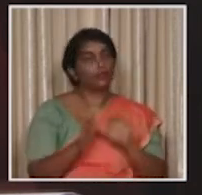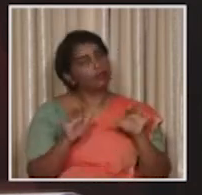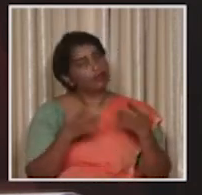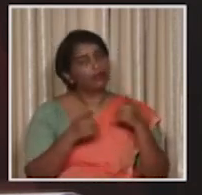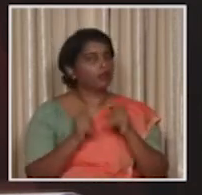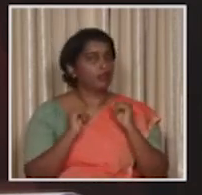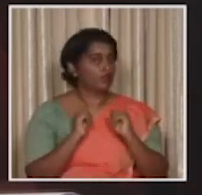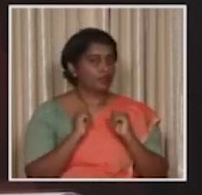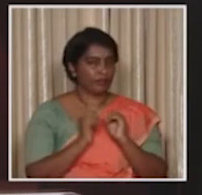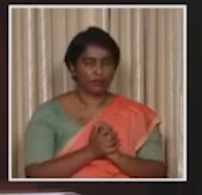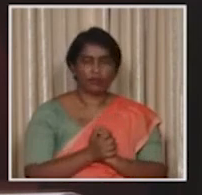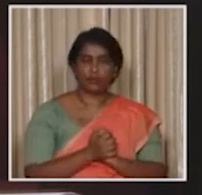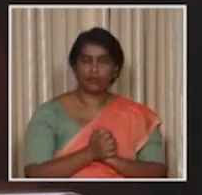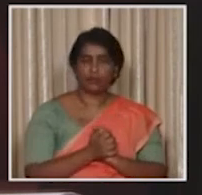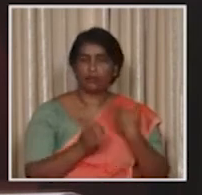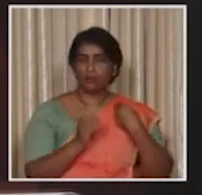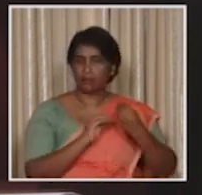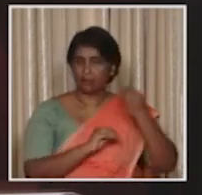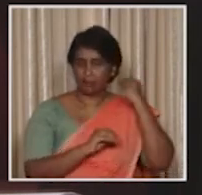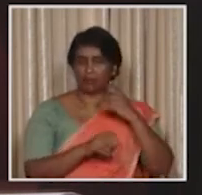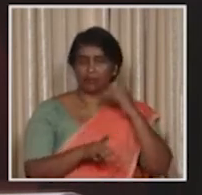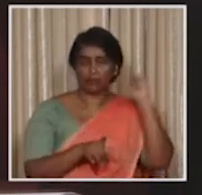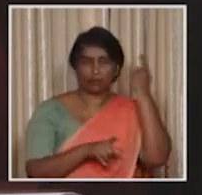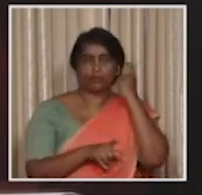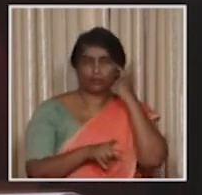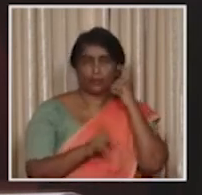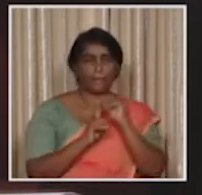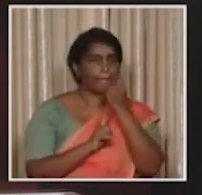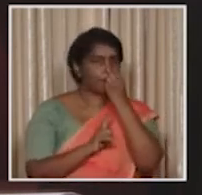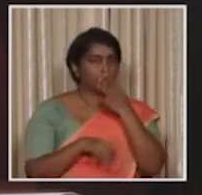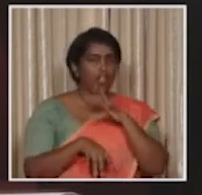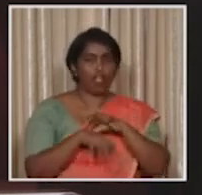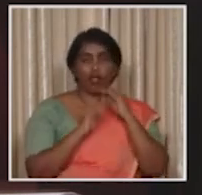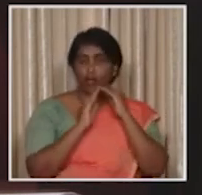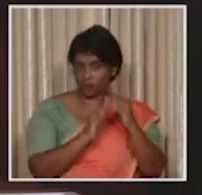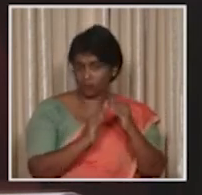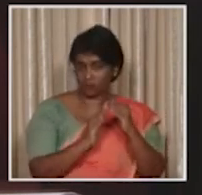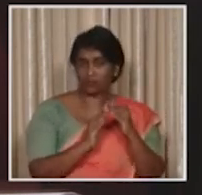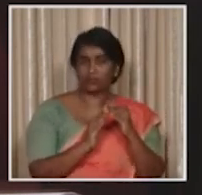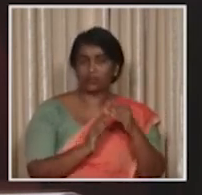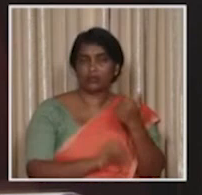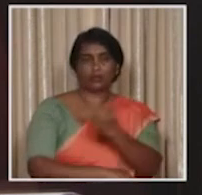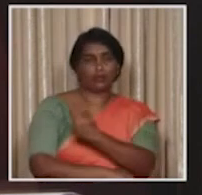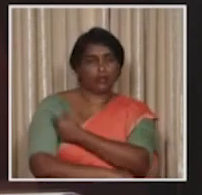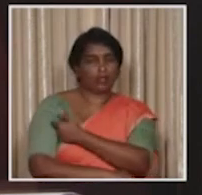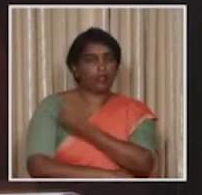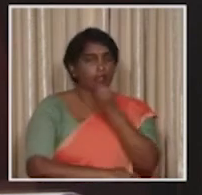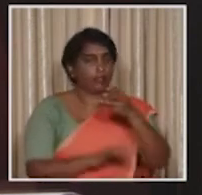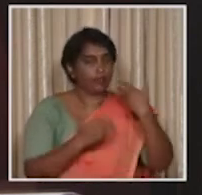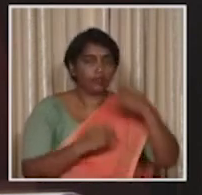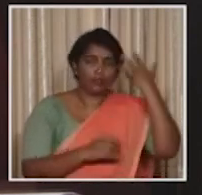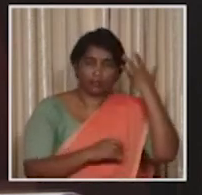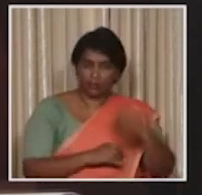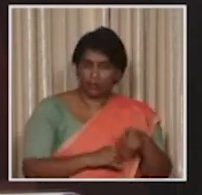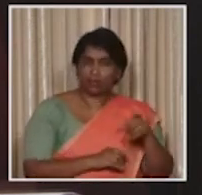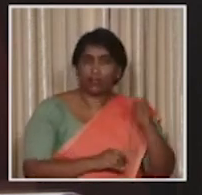නොයසේනම් මන්ද? මෑතකදී ආන්දෝලනයට ලක් වූ පේරාදෙණිය ශික්ෂණ රෝහලේදී එන්නතක් ලබා දීමෙන් පසු ජීවිතය